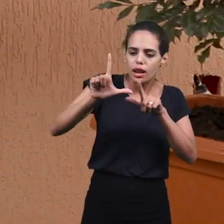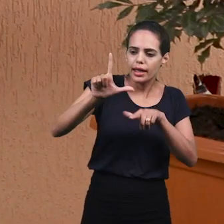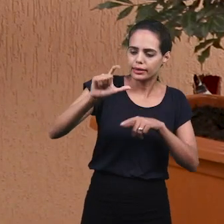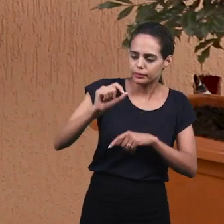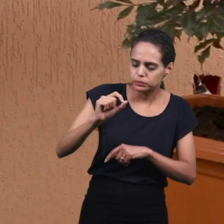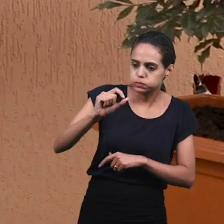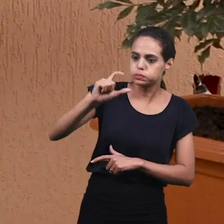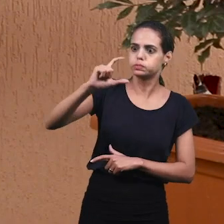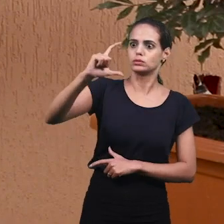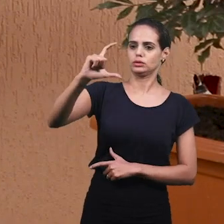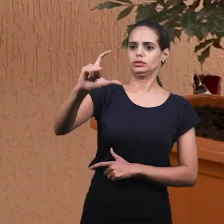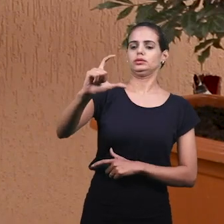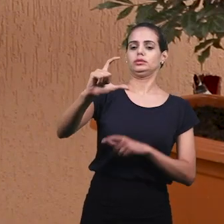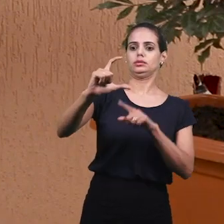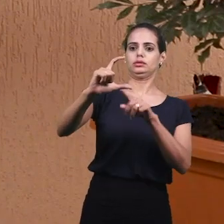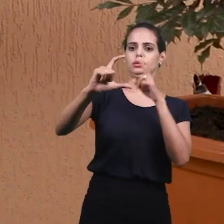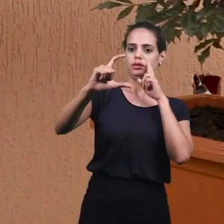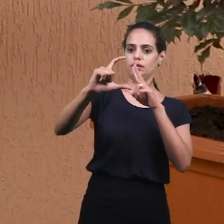un son plus fort,